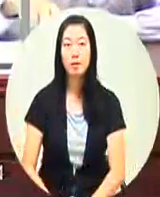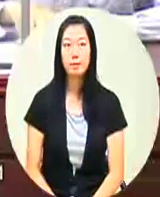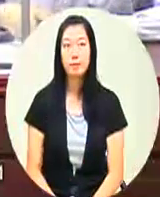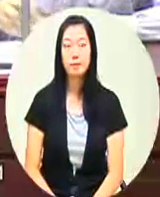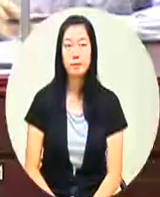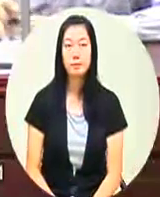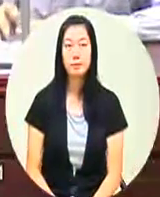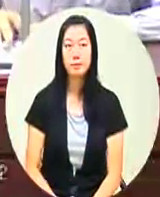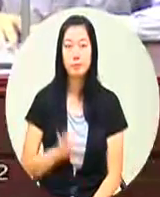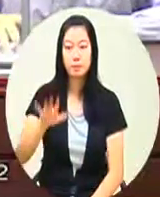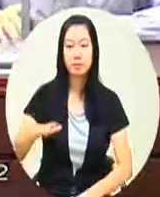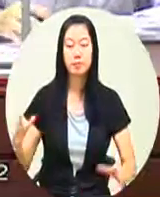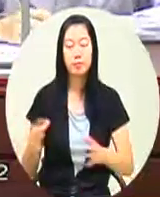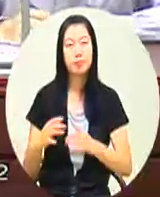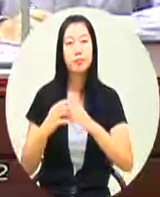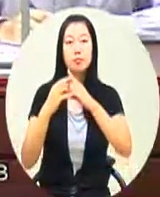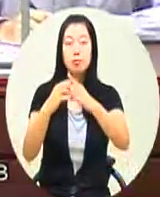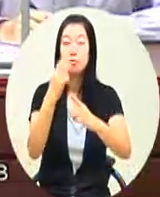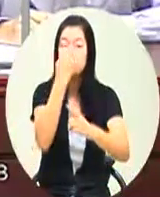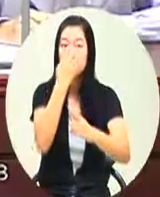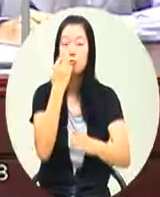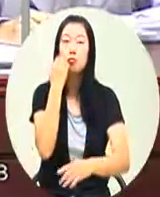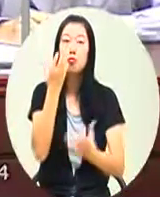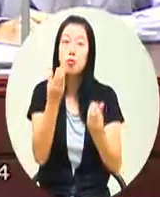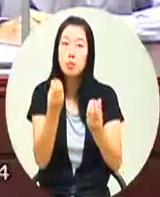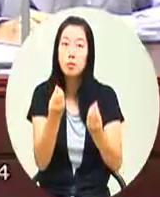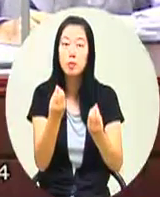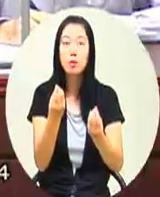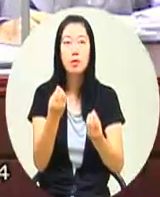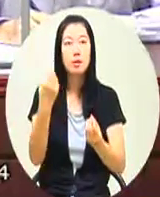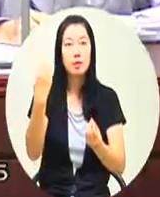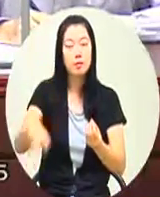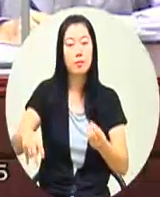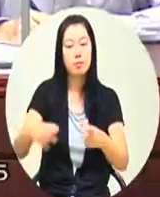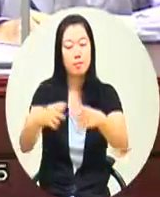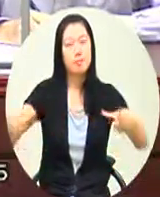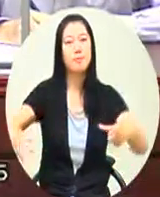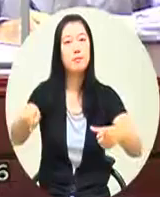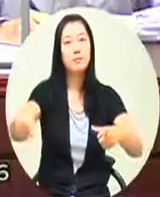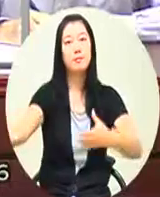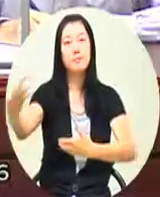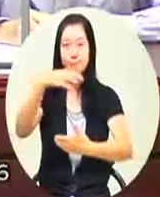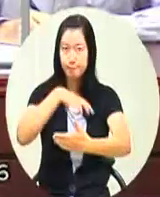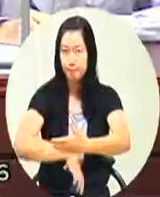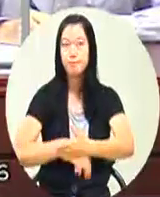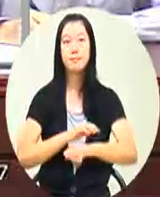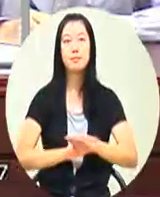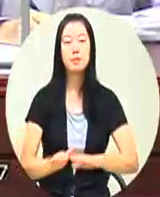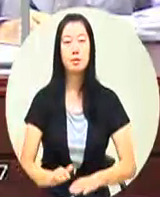去现场再看一下，如果没有的话，我们会去把这个范围再纳进来。好，